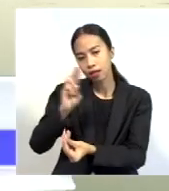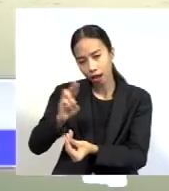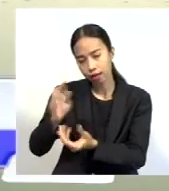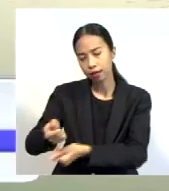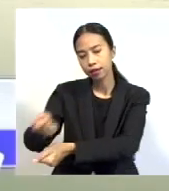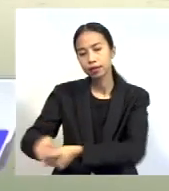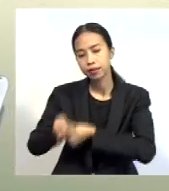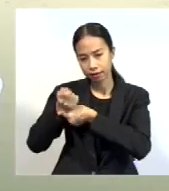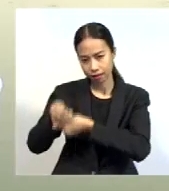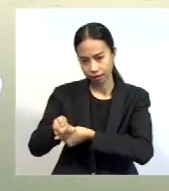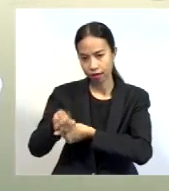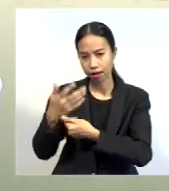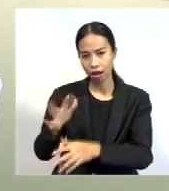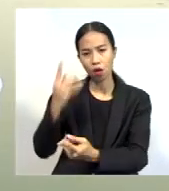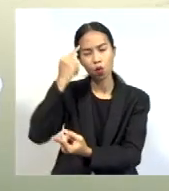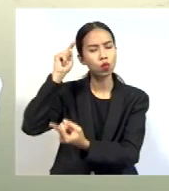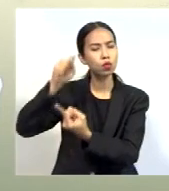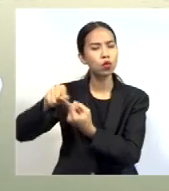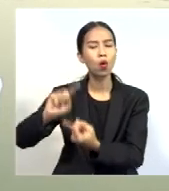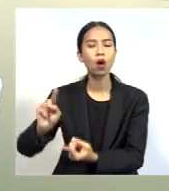ตรกรรมนะครับและก็วัตถุประสงค์